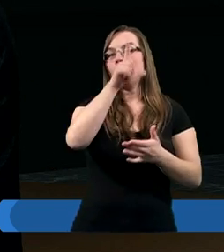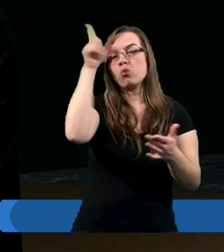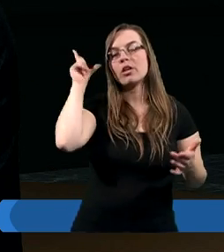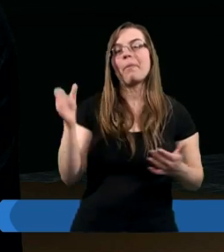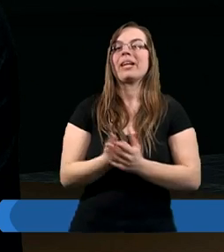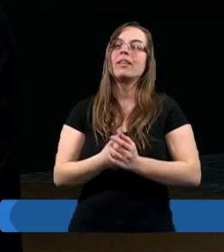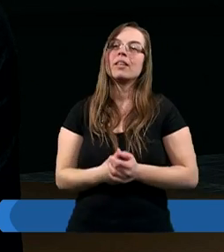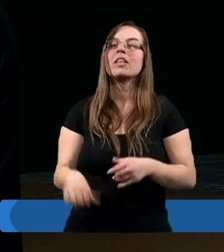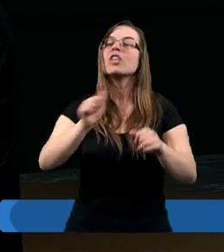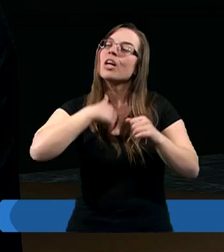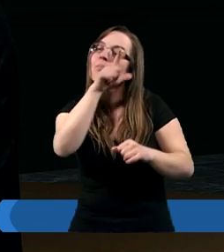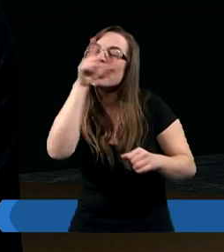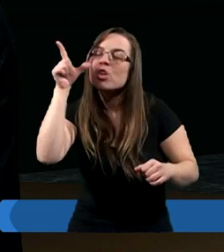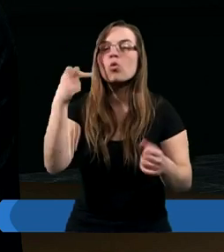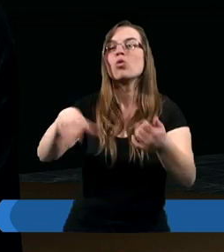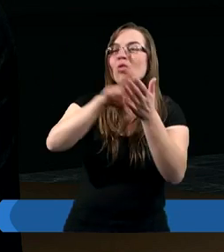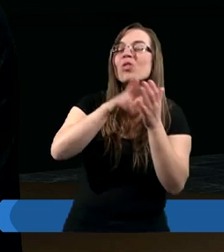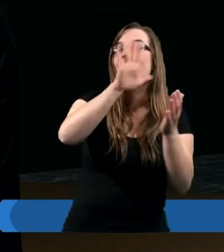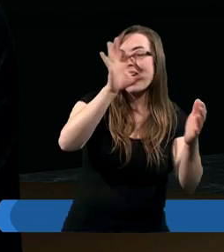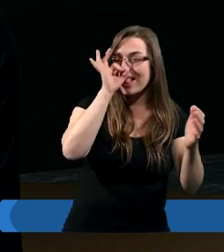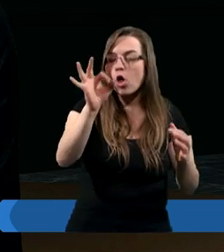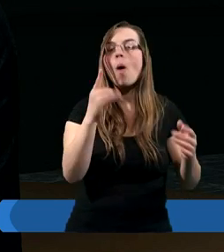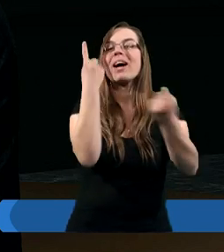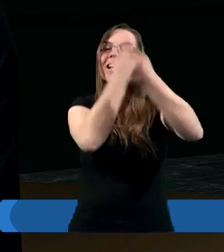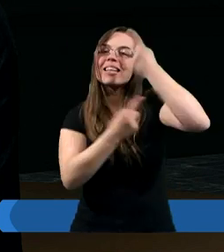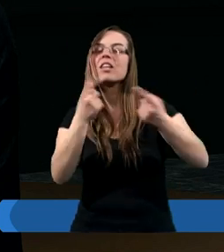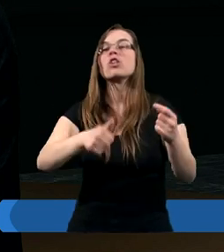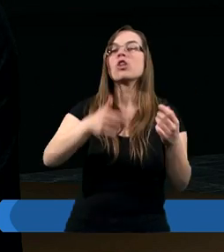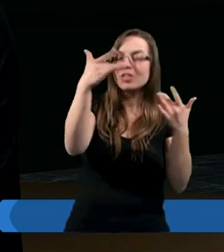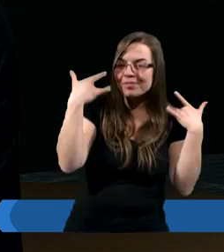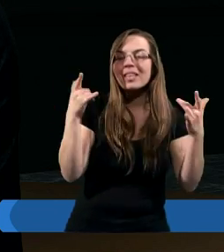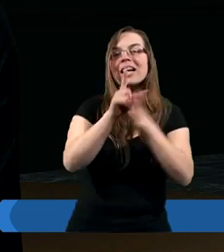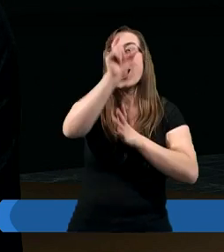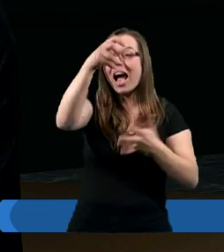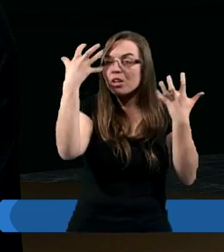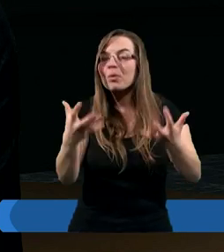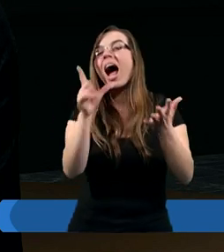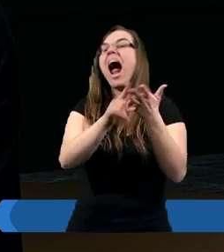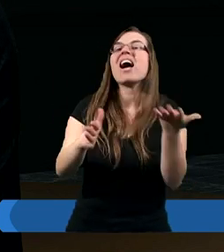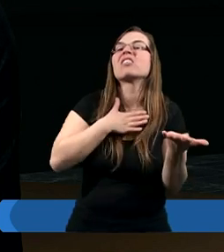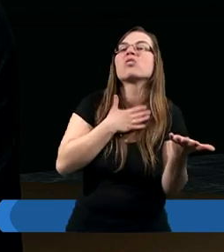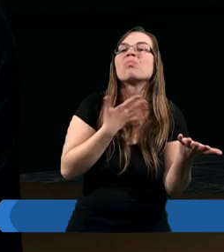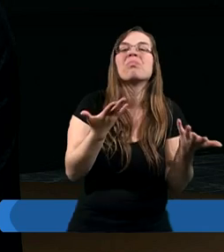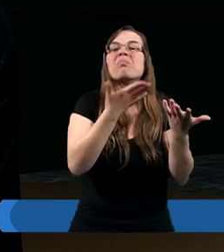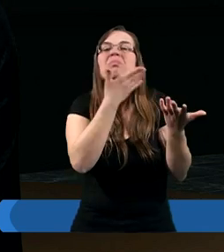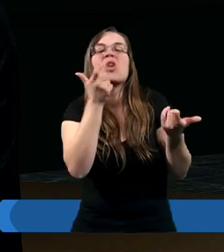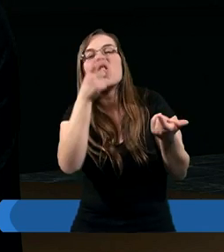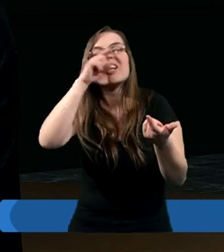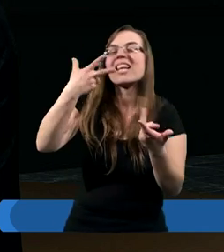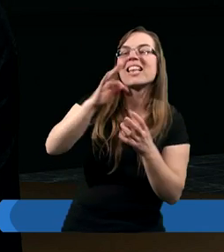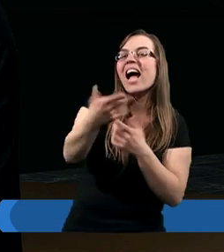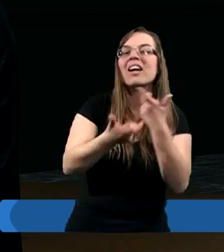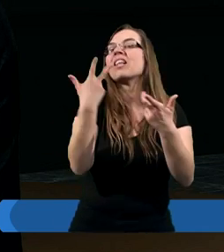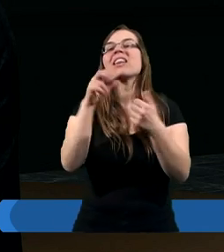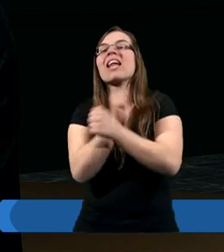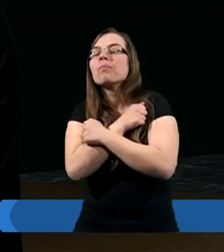innymi, żeby ludzie, którzy mają dobre intencje, chcą żyć dla Ciebie, ale robią to z uczynków,